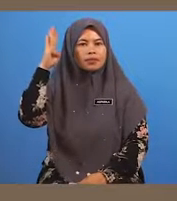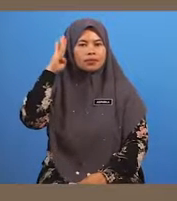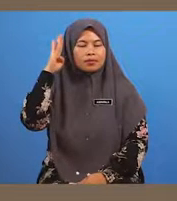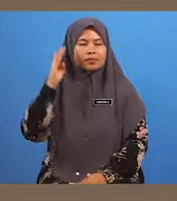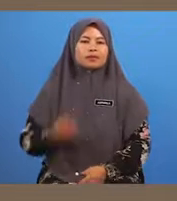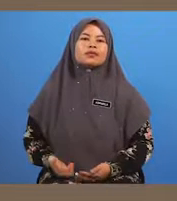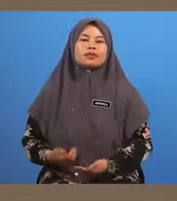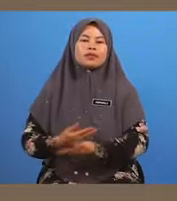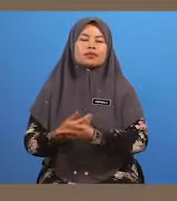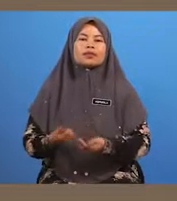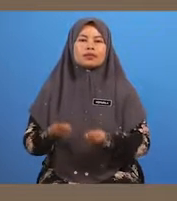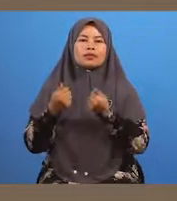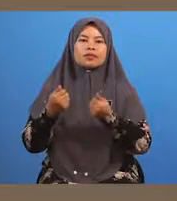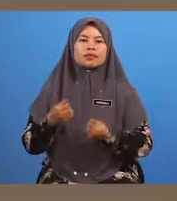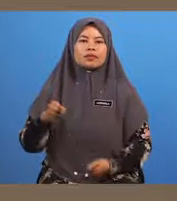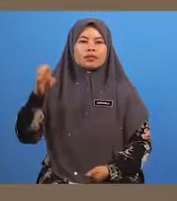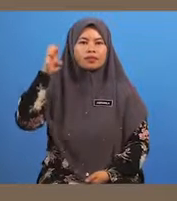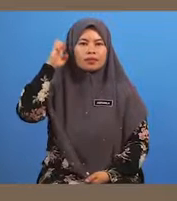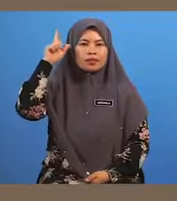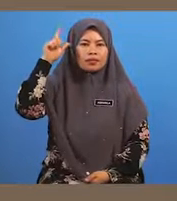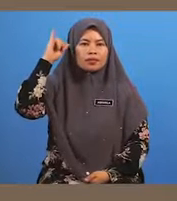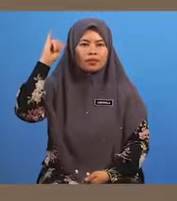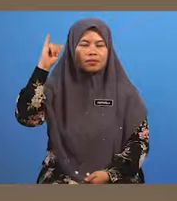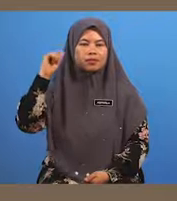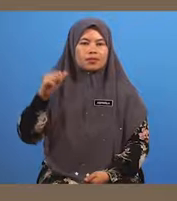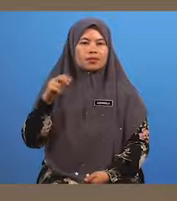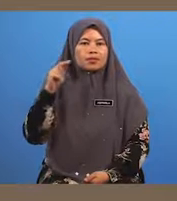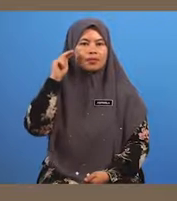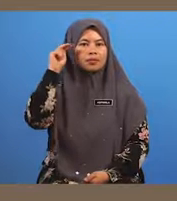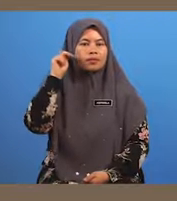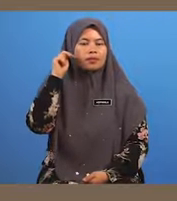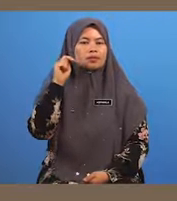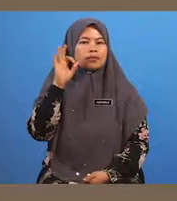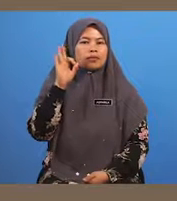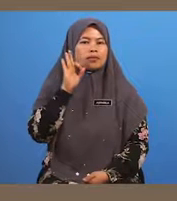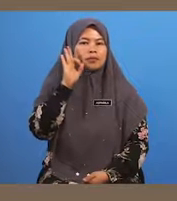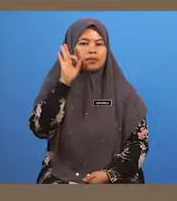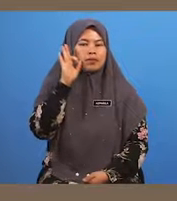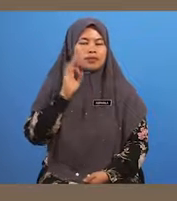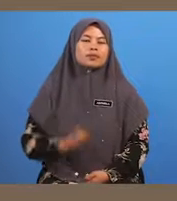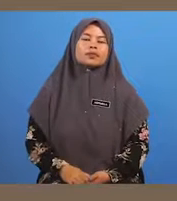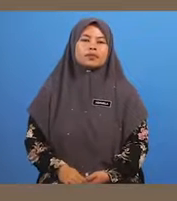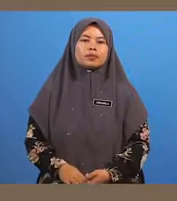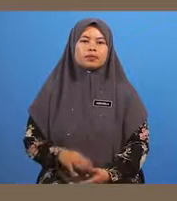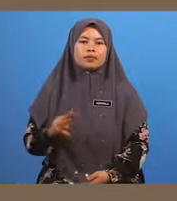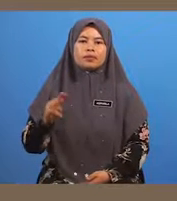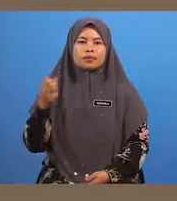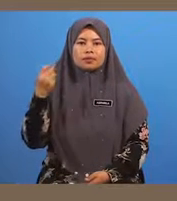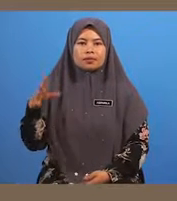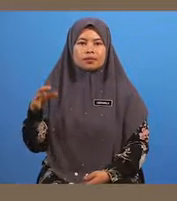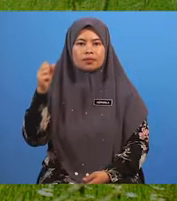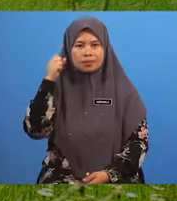angkat kepada Encik Ali dan Puan Fatimah. Murid-murid ustazah dah fahamkan maksud anak angkat ini?